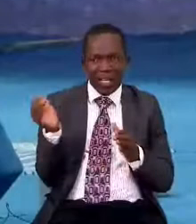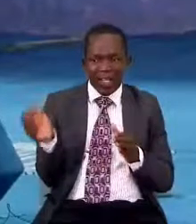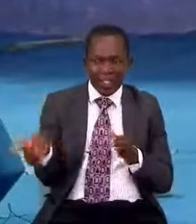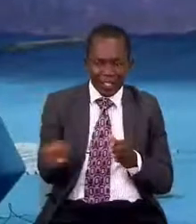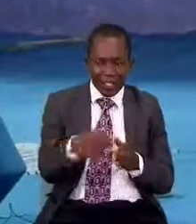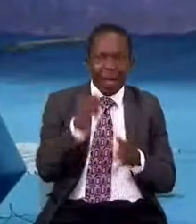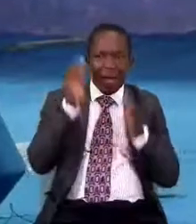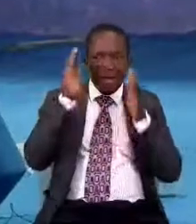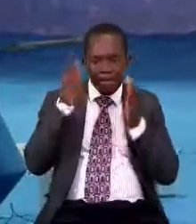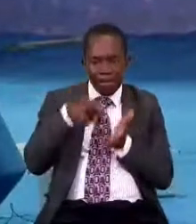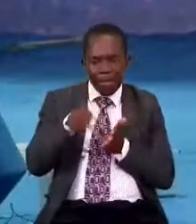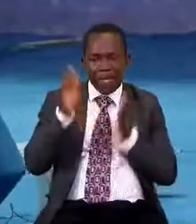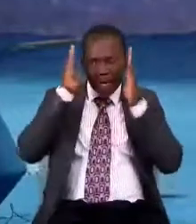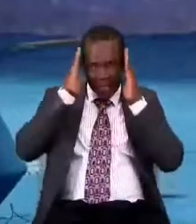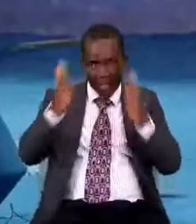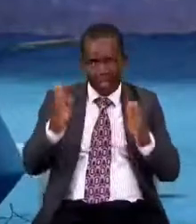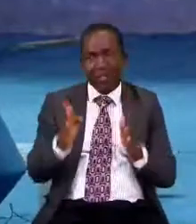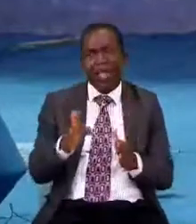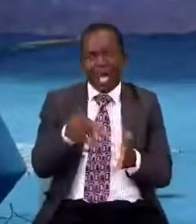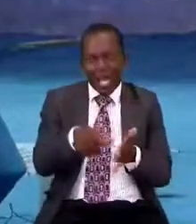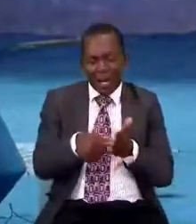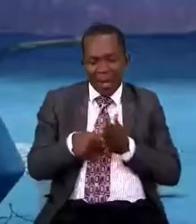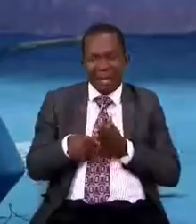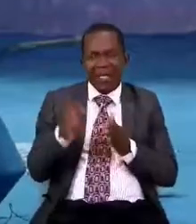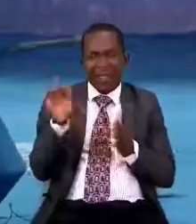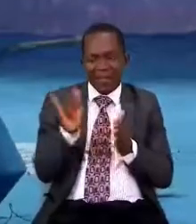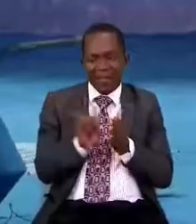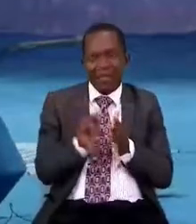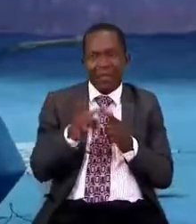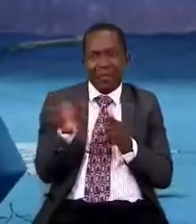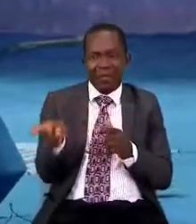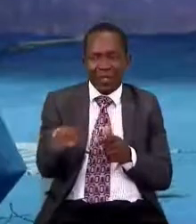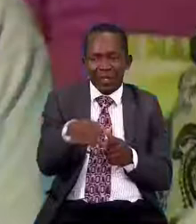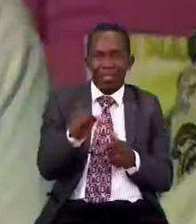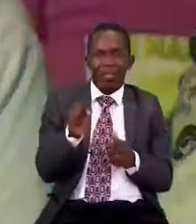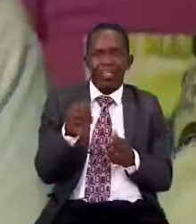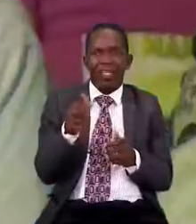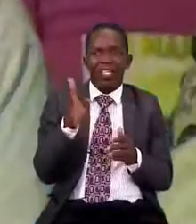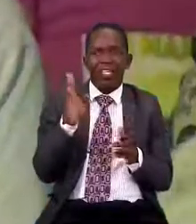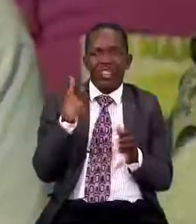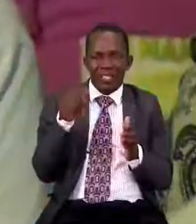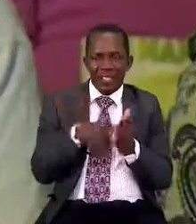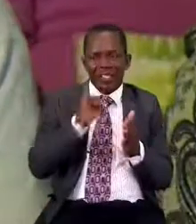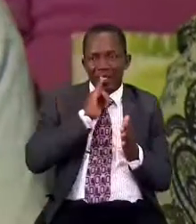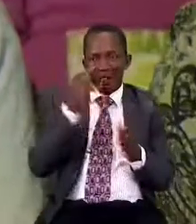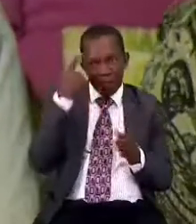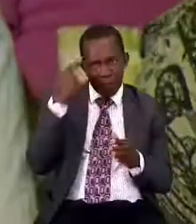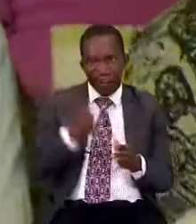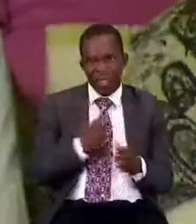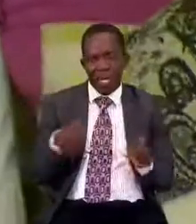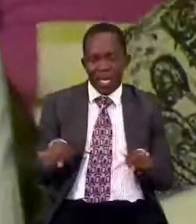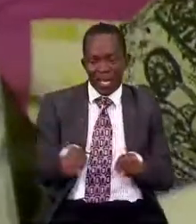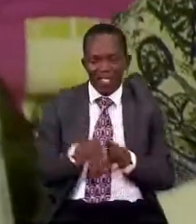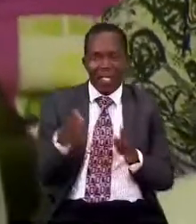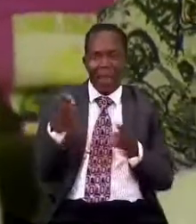autres, c'est pour moi. Et comme ils ont prêté attention de cette manière, ils ont commencé à voir des miracles, comme vous allez voir des miracles ce